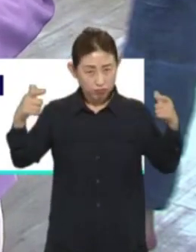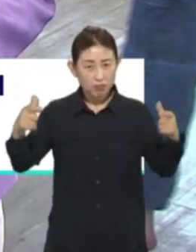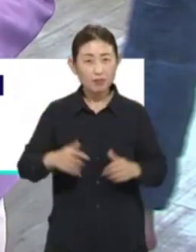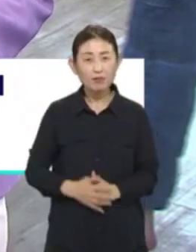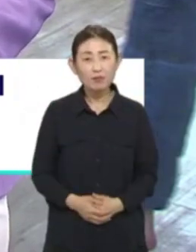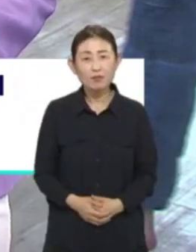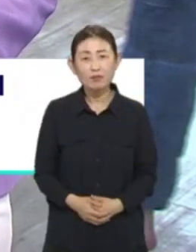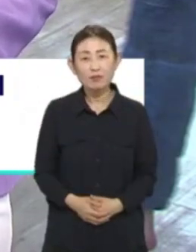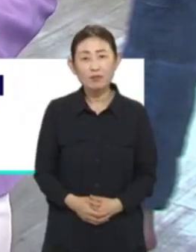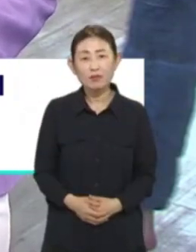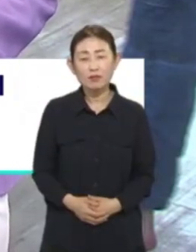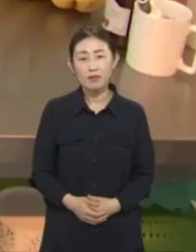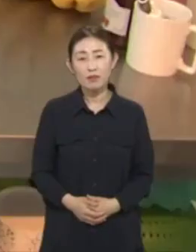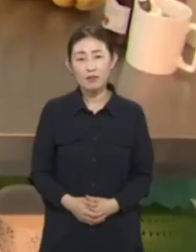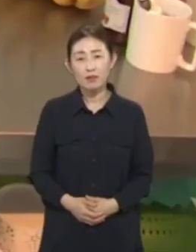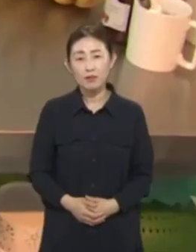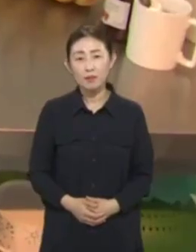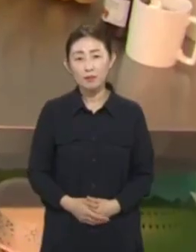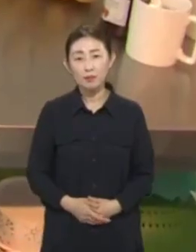기자입니다.